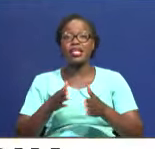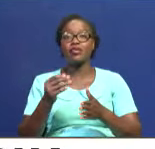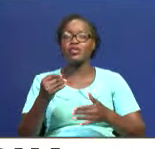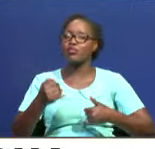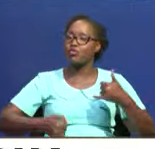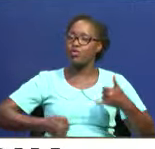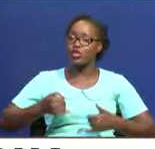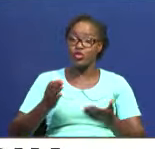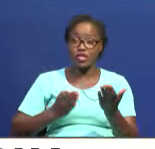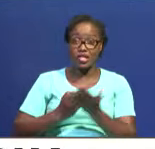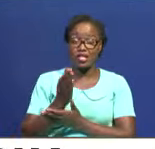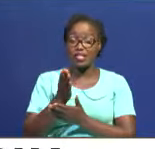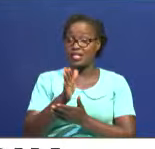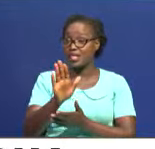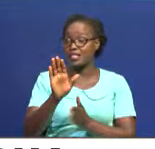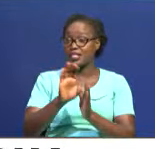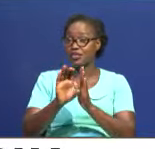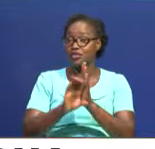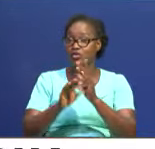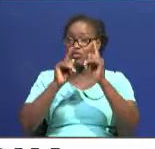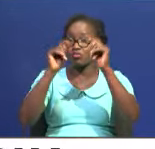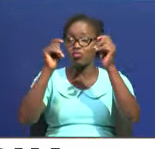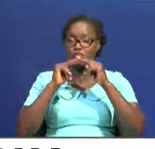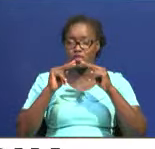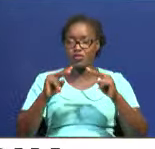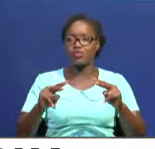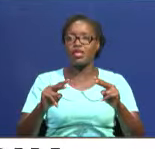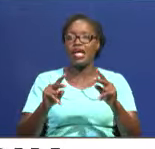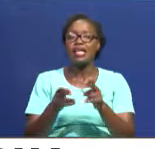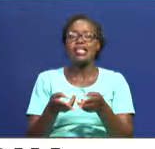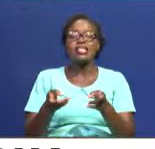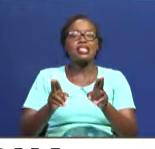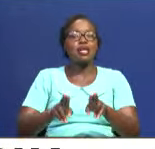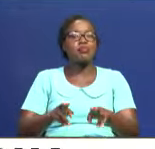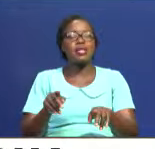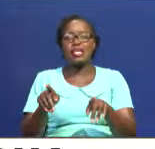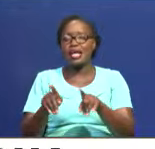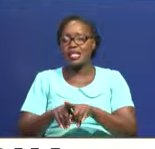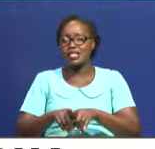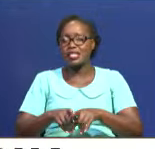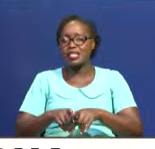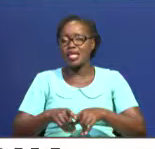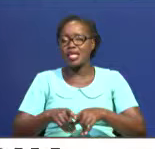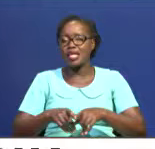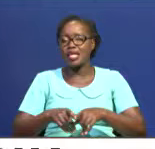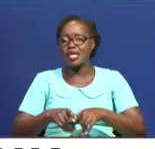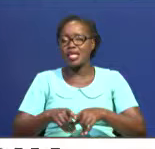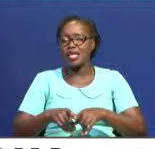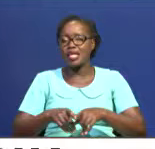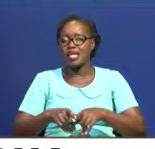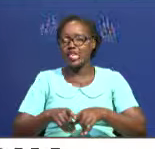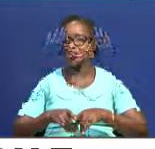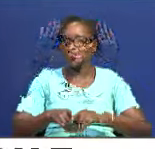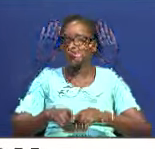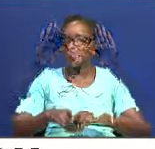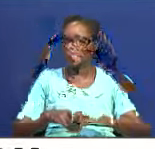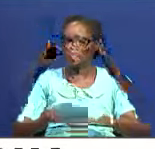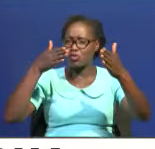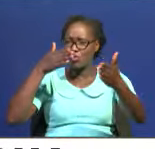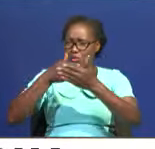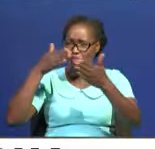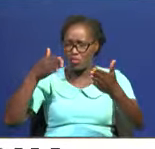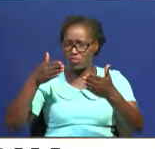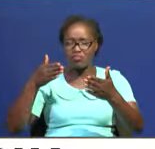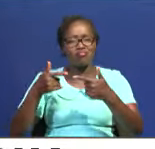kufurahia haki yao kikatiba ya kuandamana kwa amani. Hayo yamejiri huku vijana wakiendelea kupinga mswada